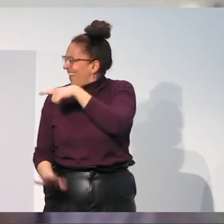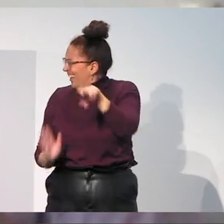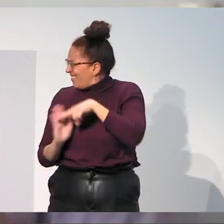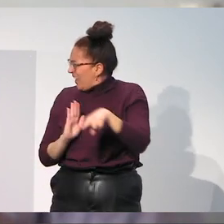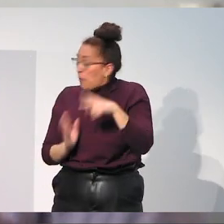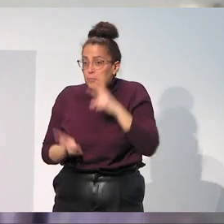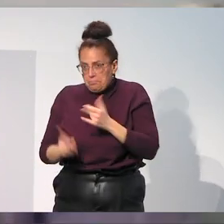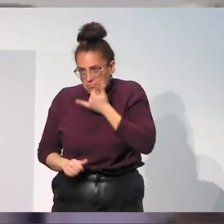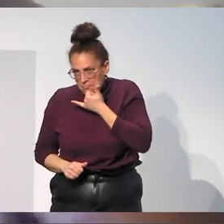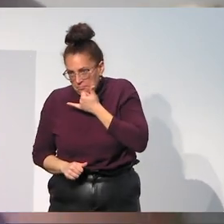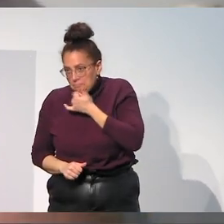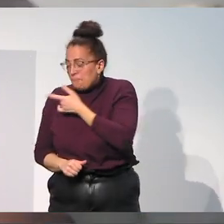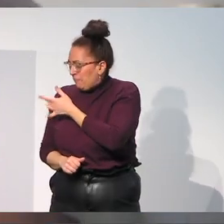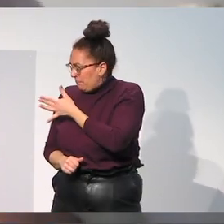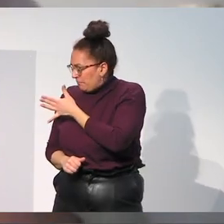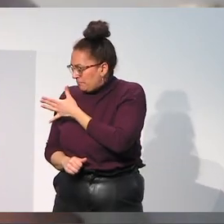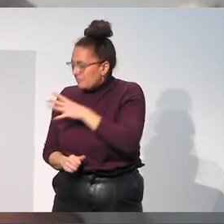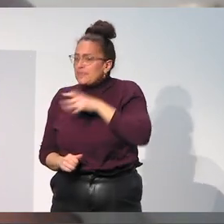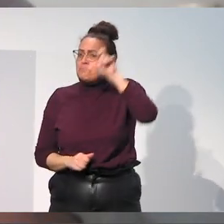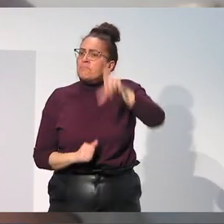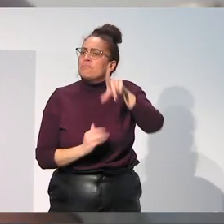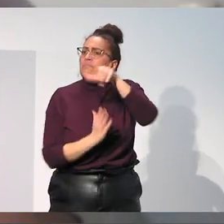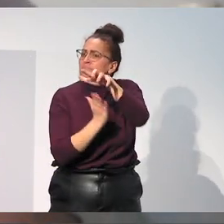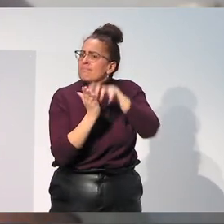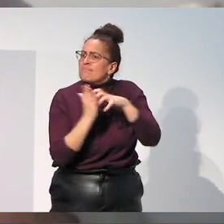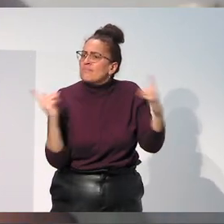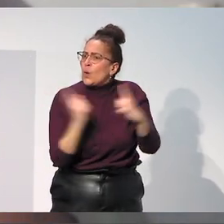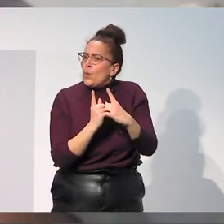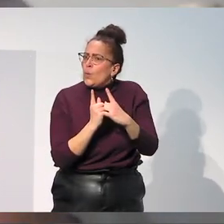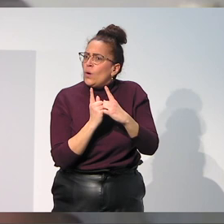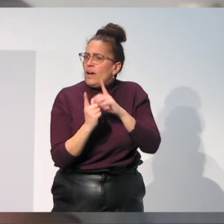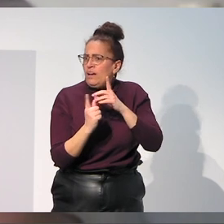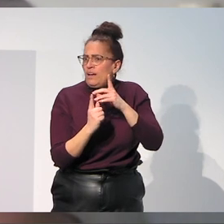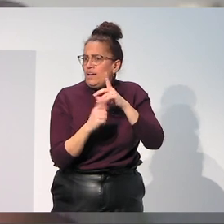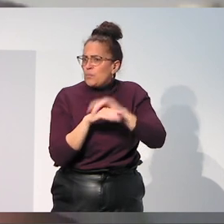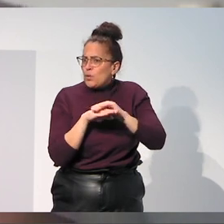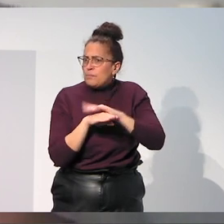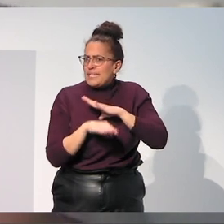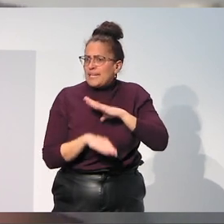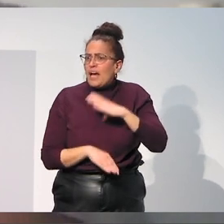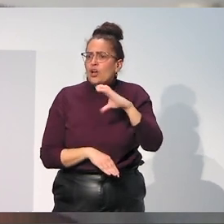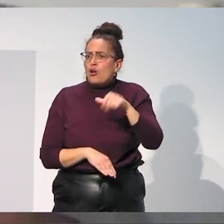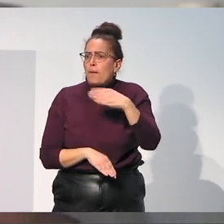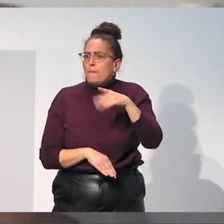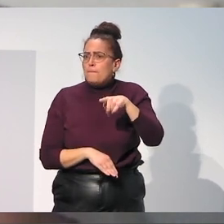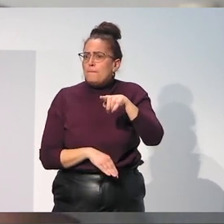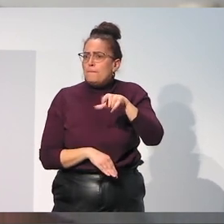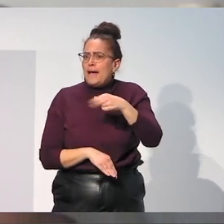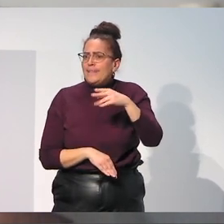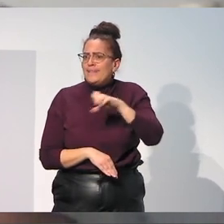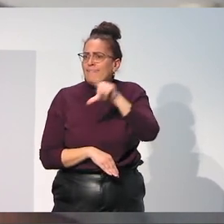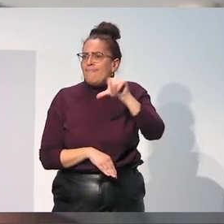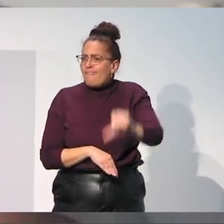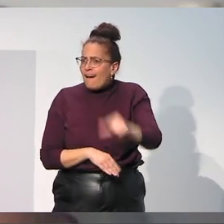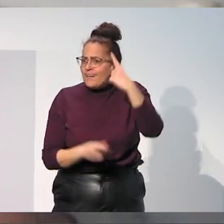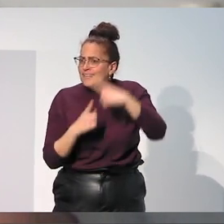si je me trompe, un essayiste italien, Tommaso Campanella, qui avait écrit un livre qui s'appelait « La cité du